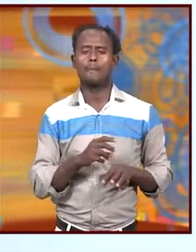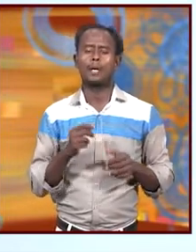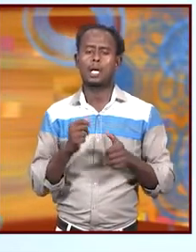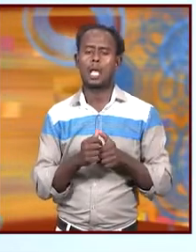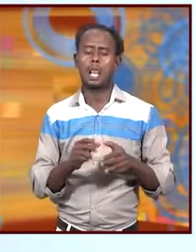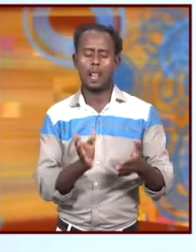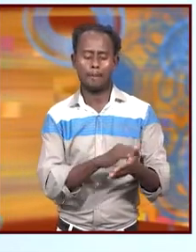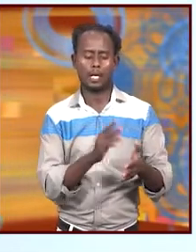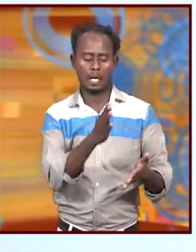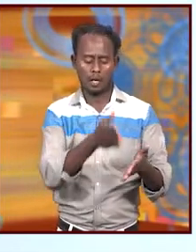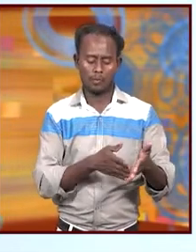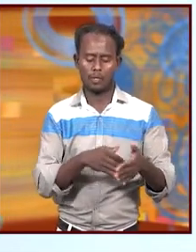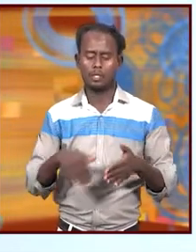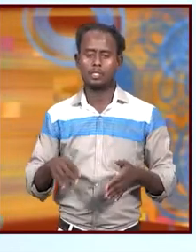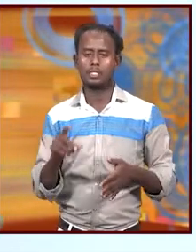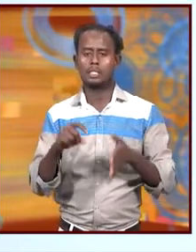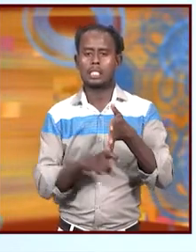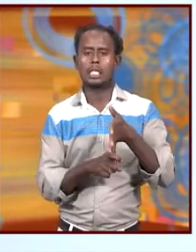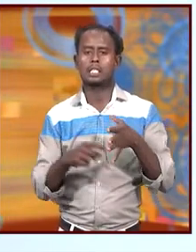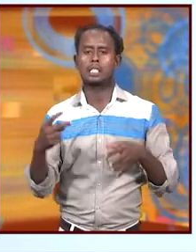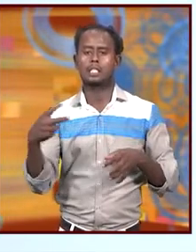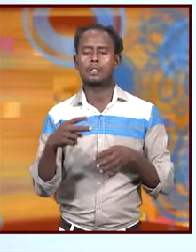அளவு எஸ் இஸ் ஈக்குவல் டு